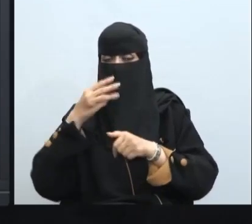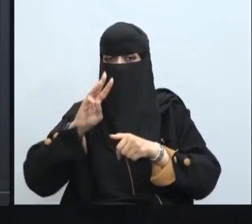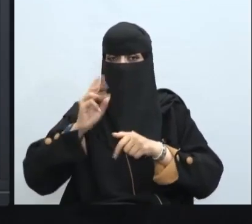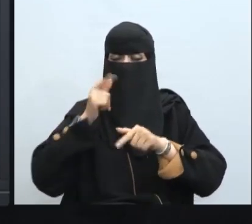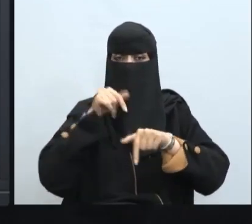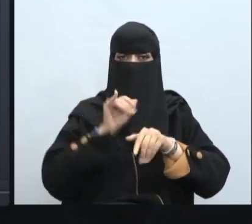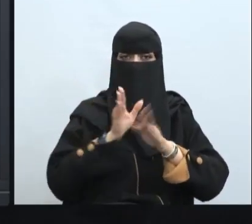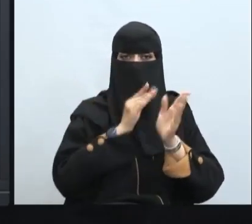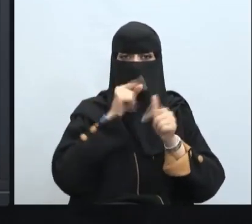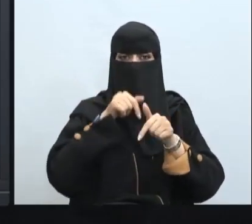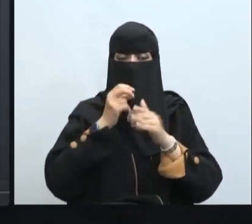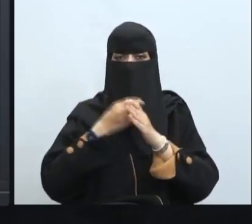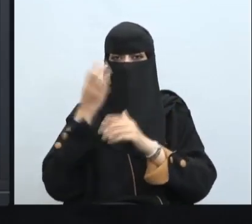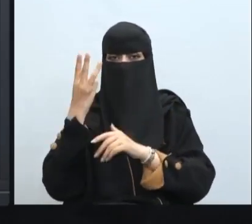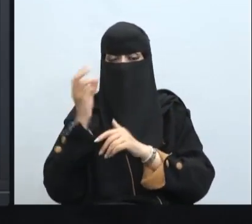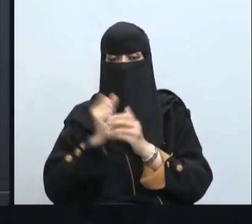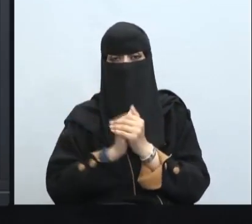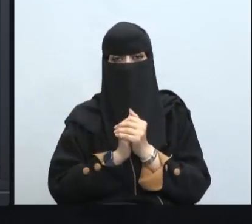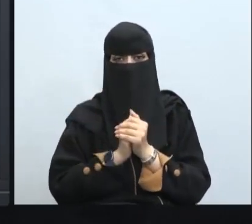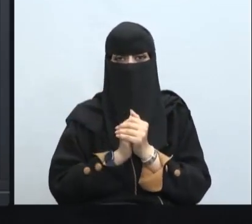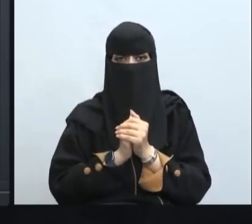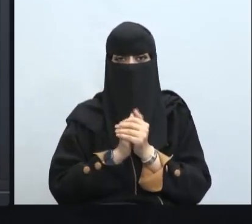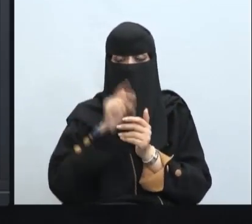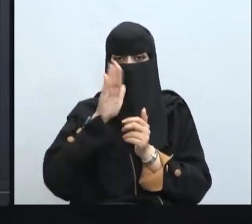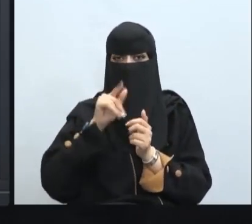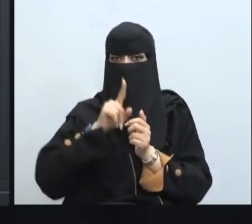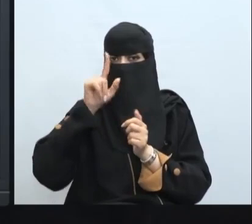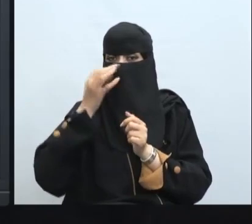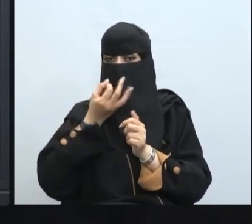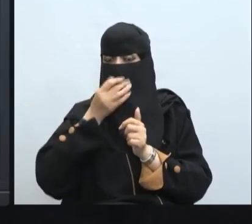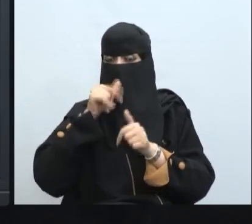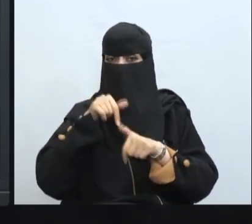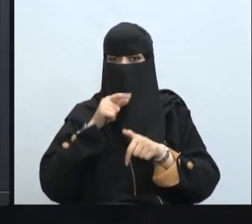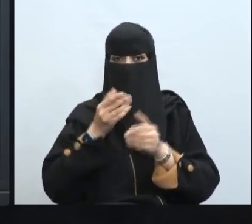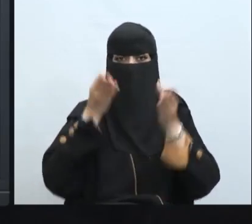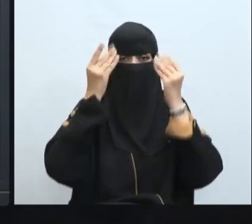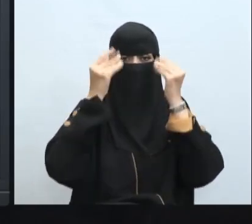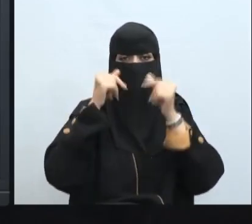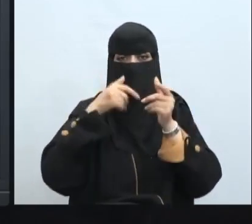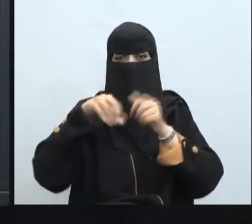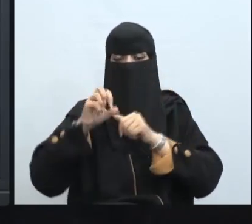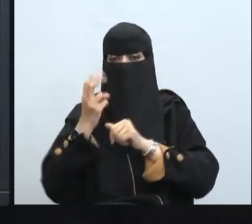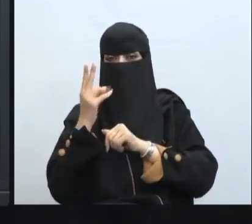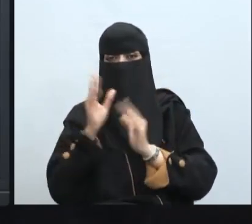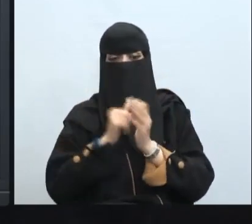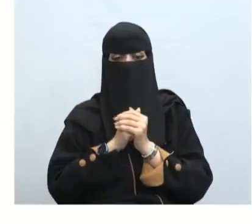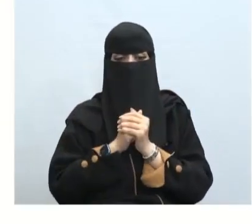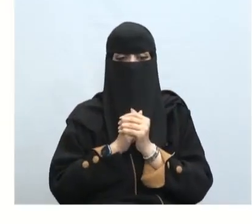متوسط الفصل الدراسي الثالث اليوم حنتكلم عن اثراءات اثنين